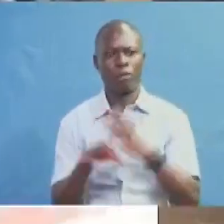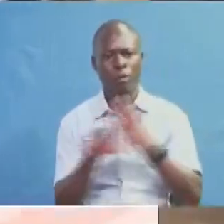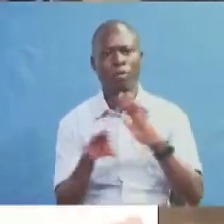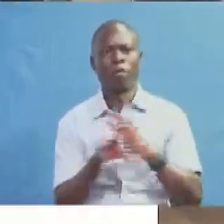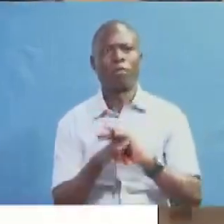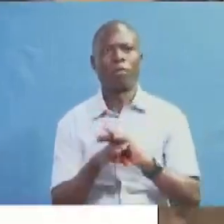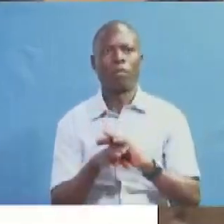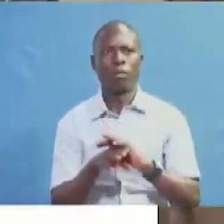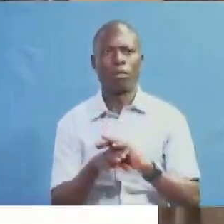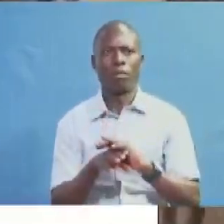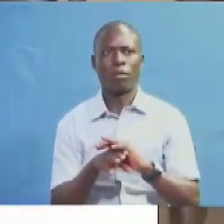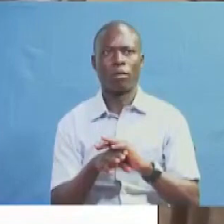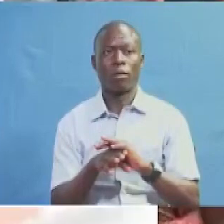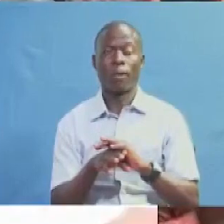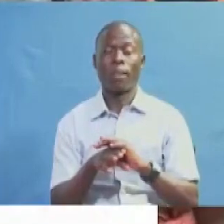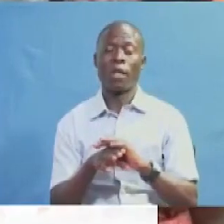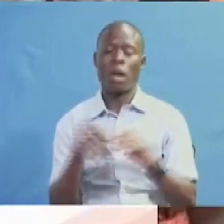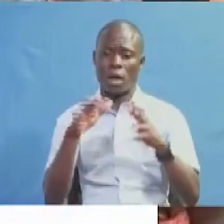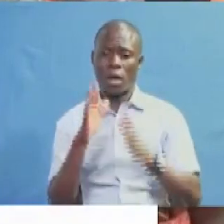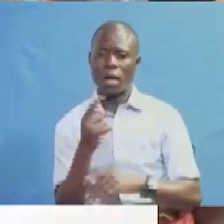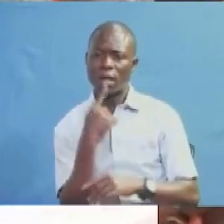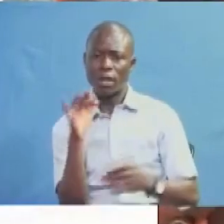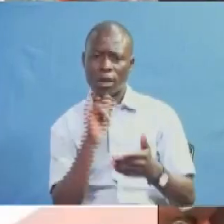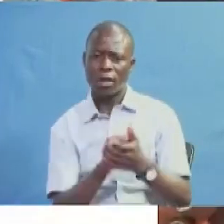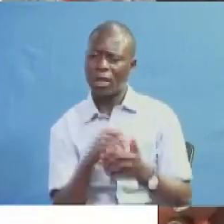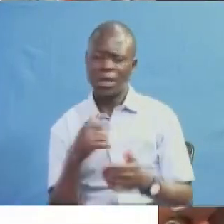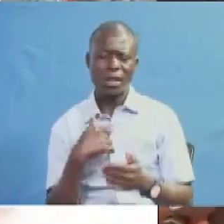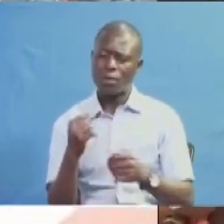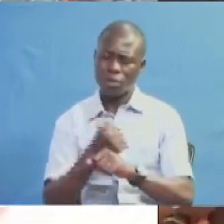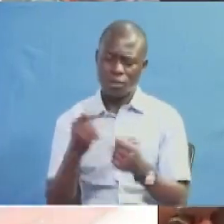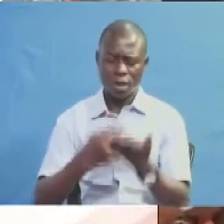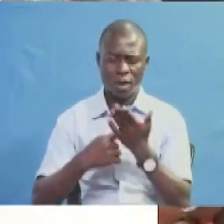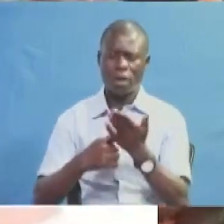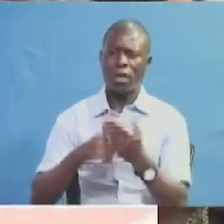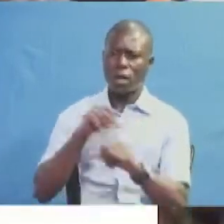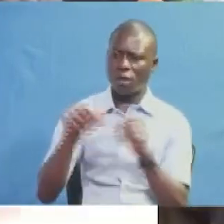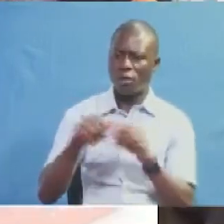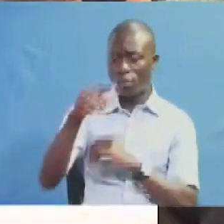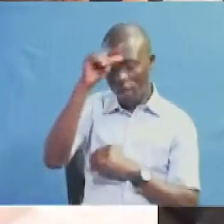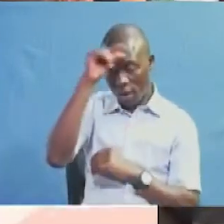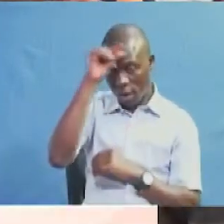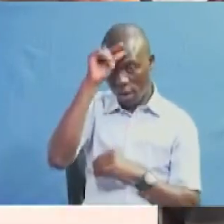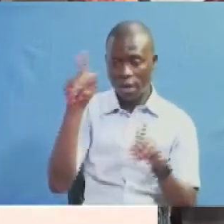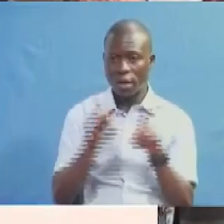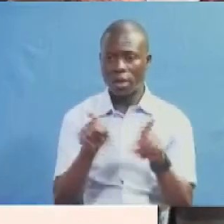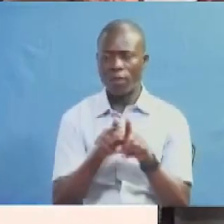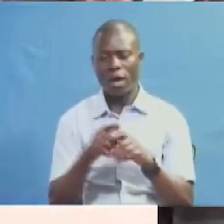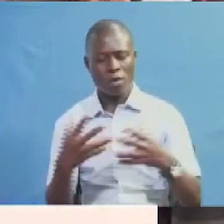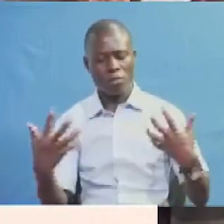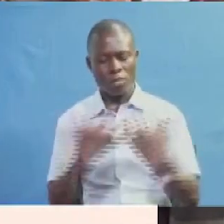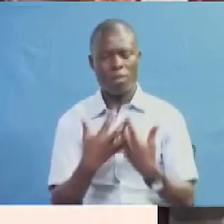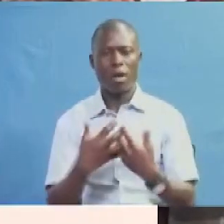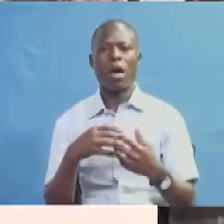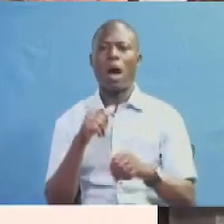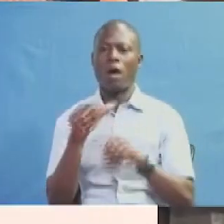kabisa. Wakulima hao wanasema kwamba hawajashuhudia athari chanya usaidizi wa serikali, hasa wakilinganisha malipo ya